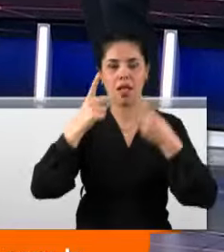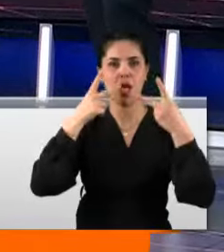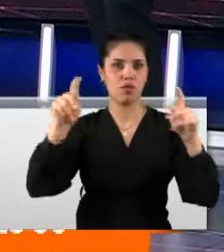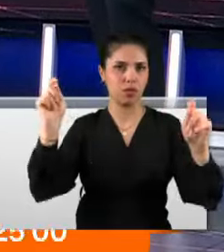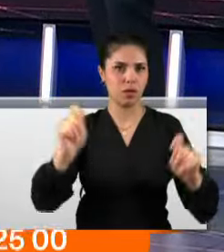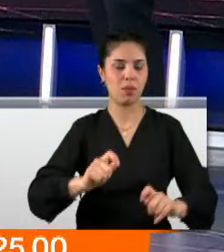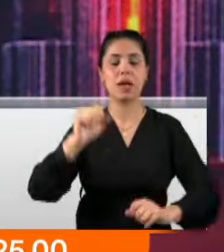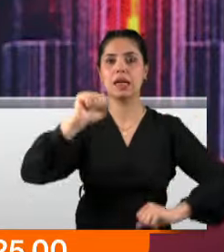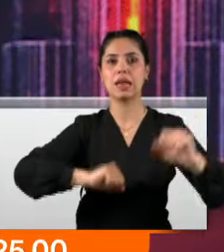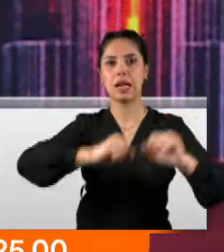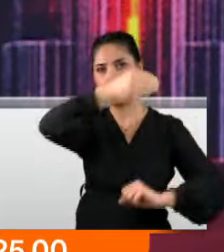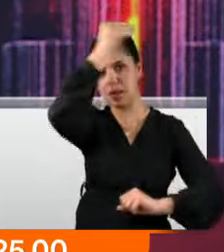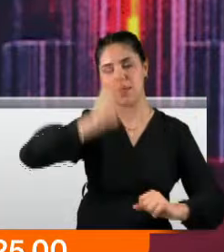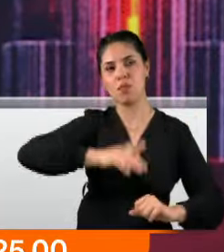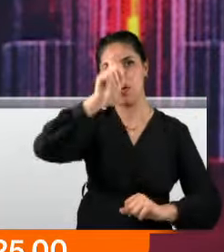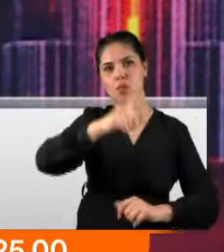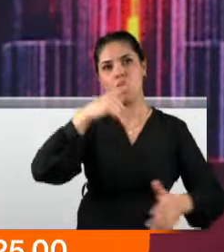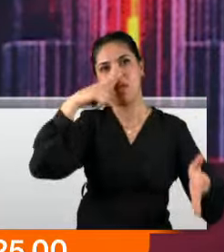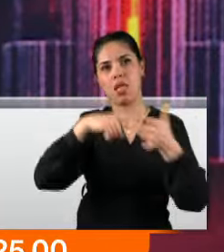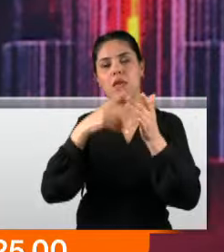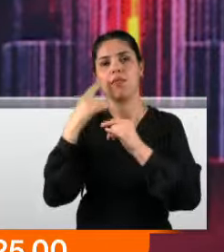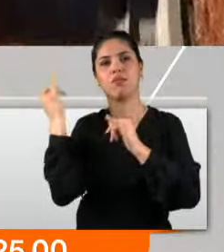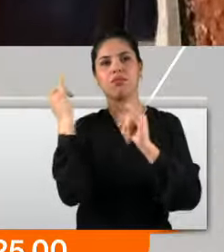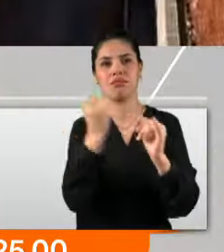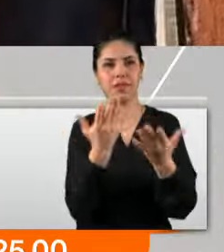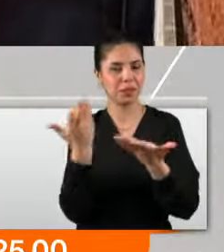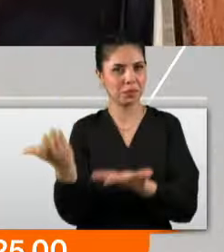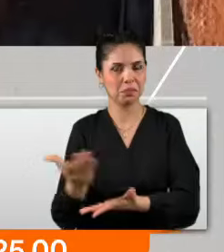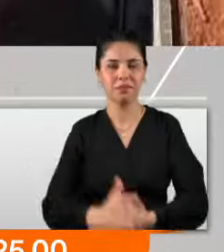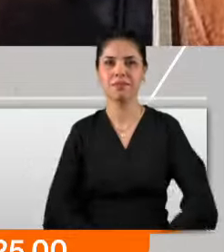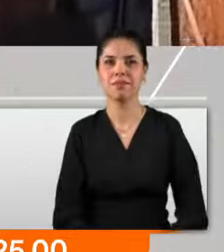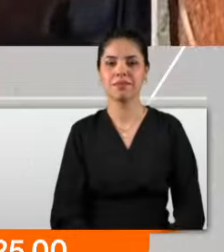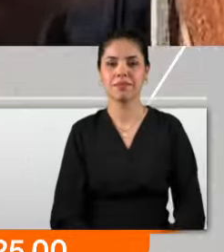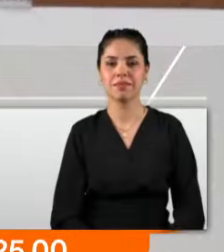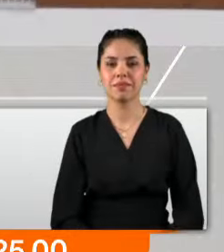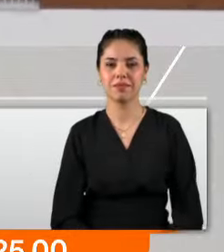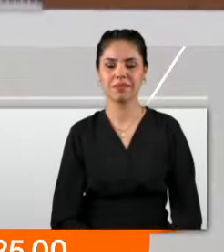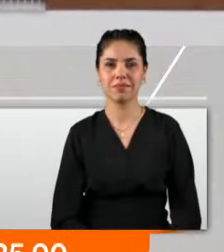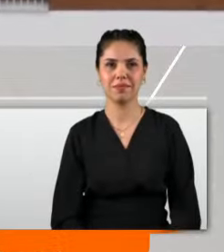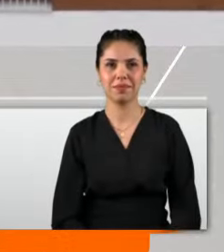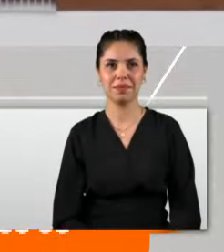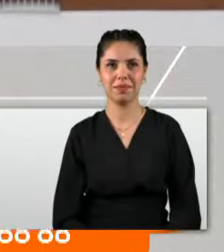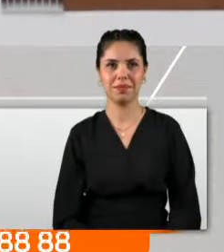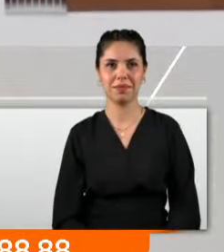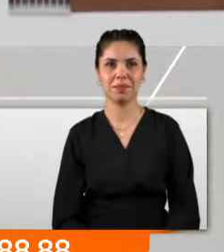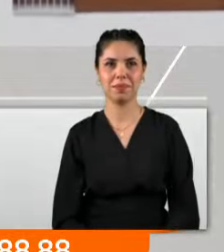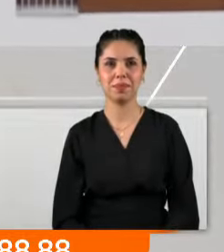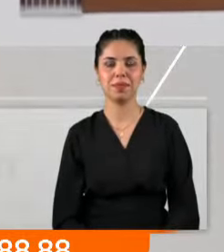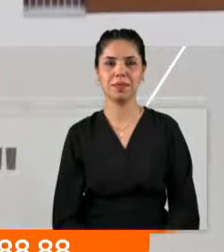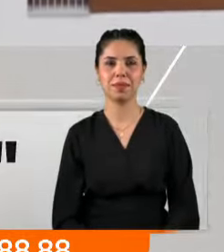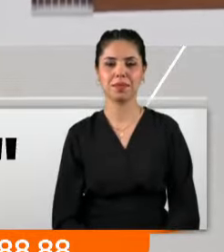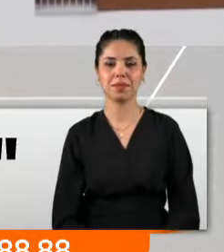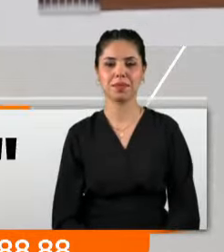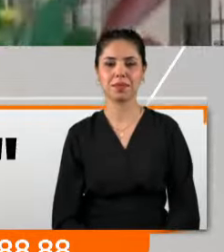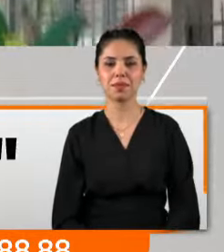Ekrem İmamoğlu vardı. Ben hatırlamayacağım vaadi vermem öncelikle. Onlar İstanbul'un geleceği adına